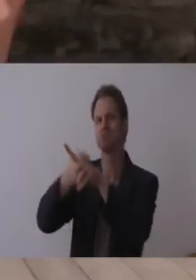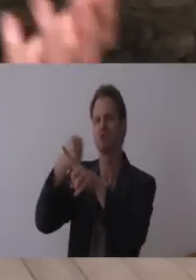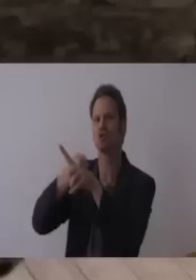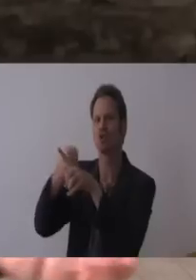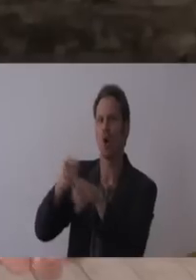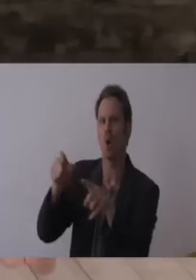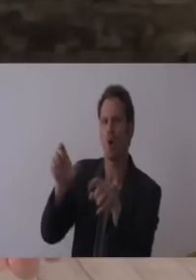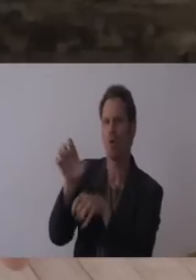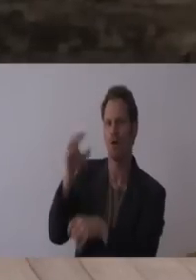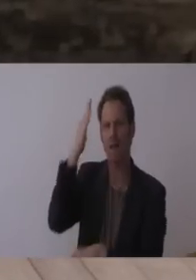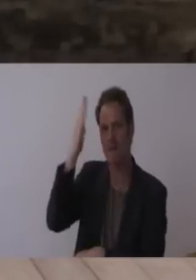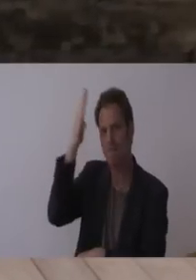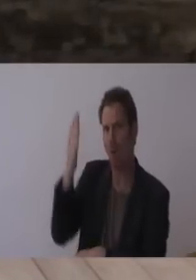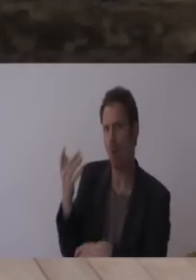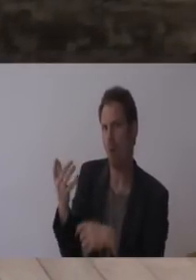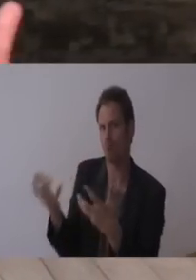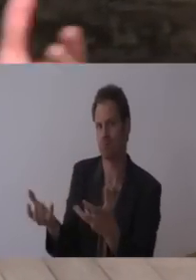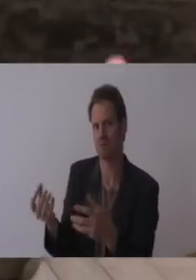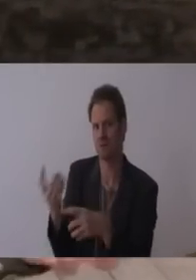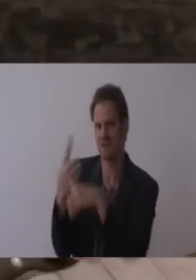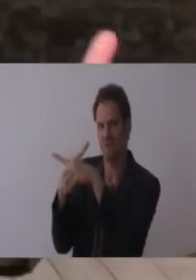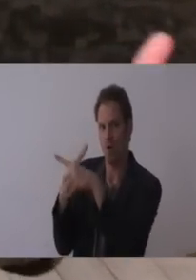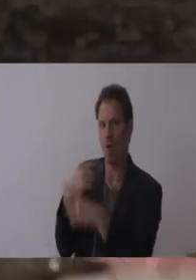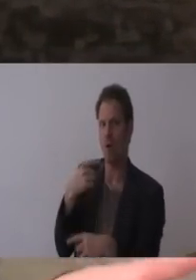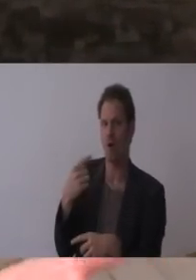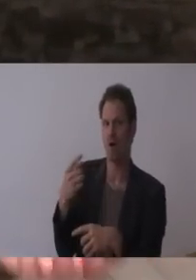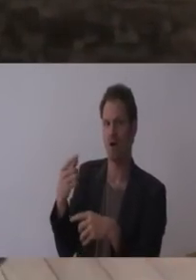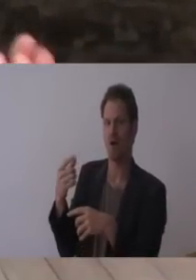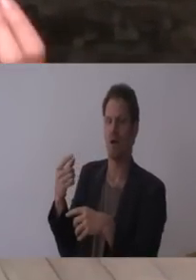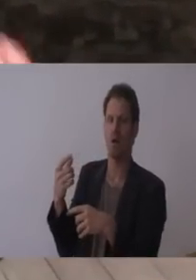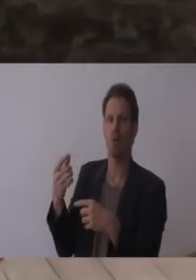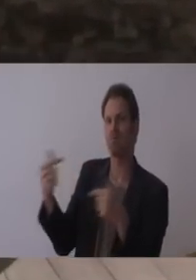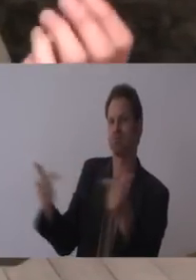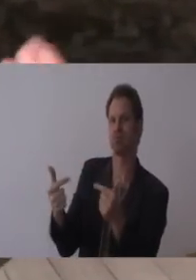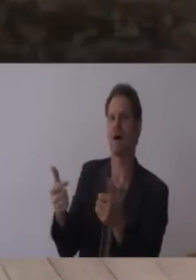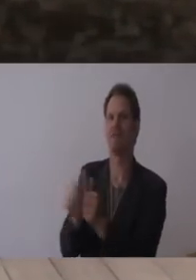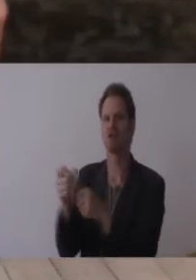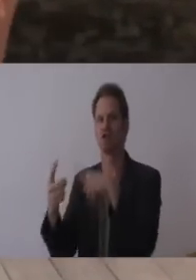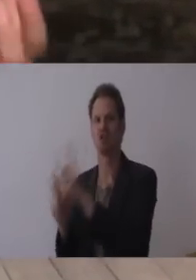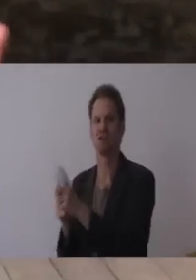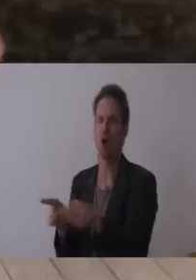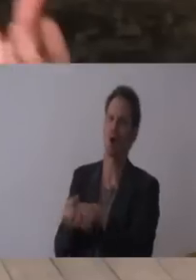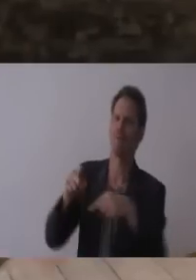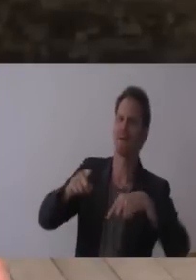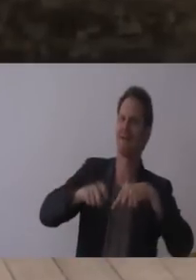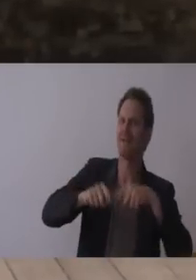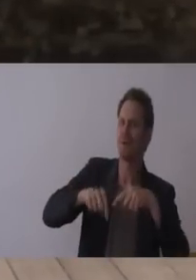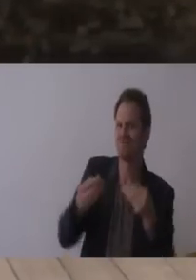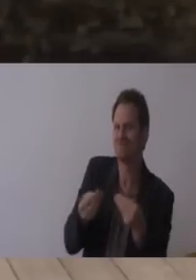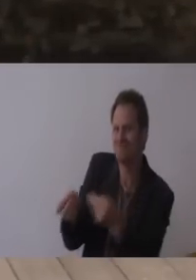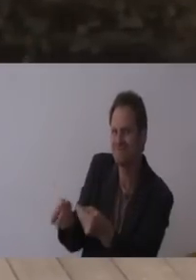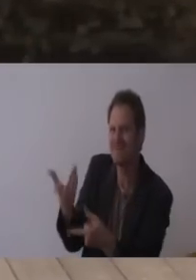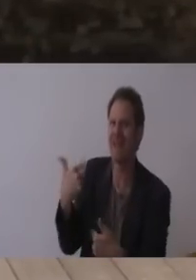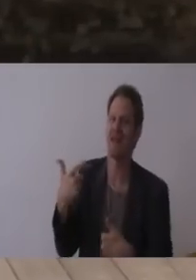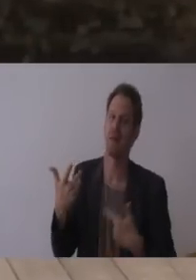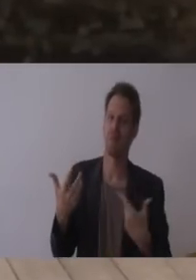cause animale, de la défense de la nature, étaient intervenus à l'encontre de chasseurs, que Nicolas Sarkozy a fait ce cadeau à une petite